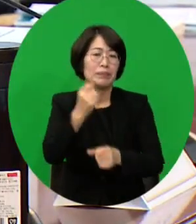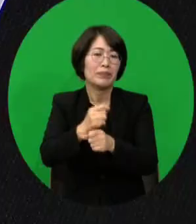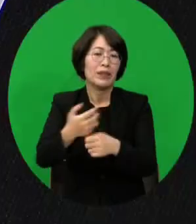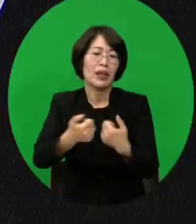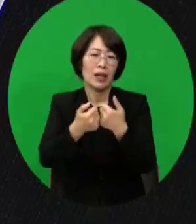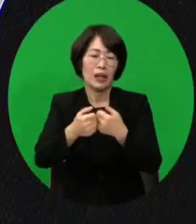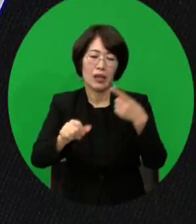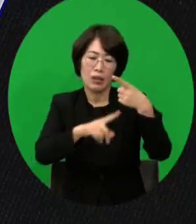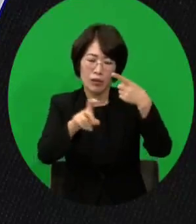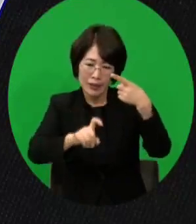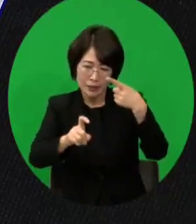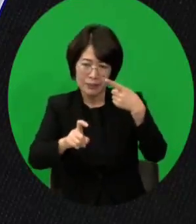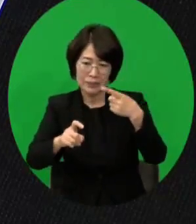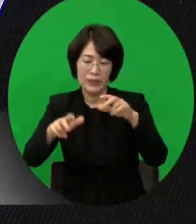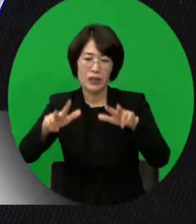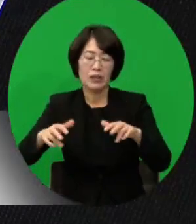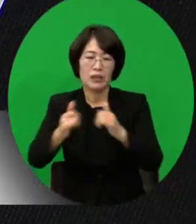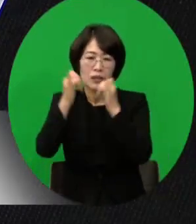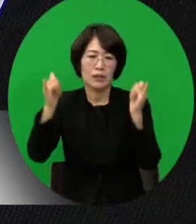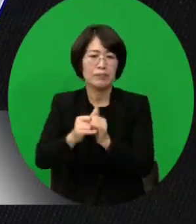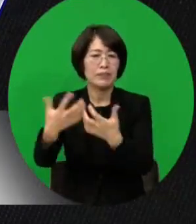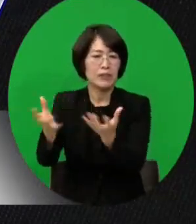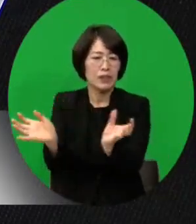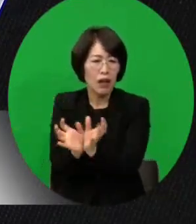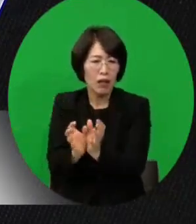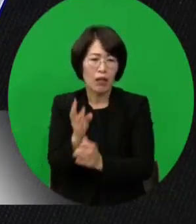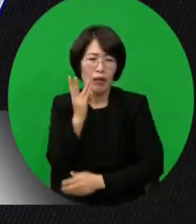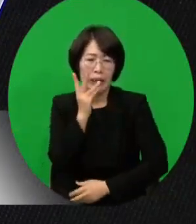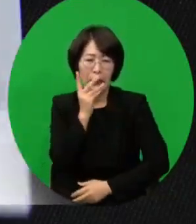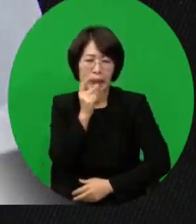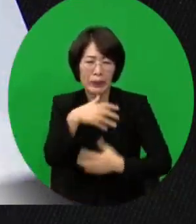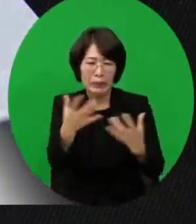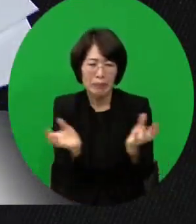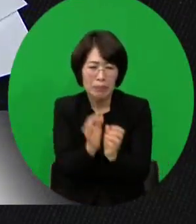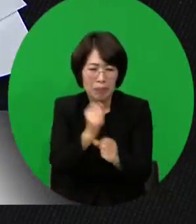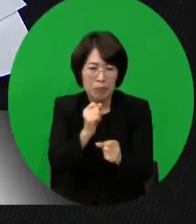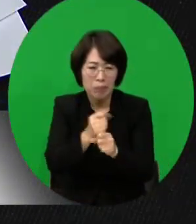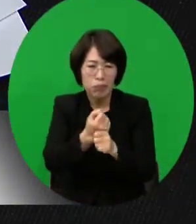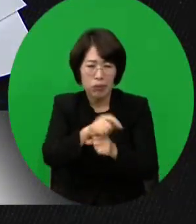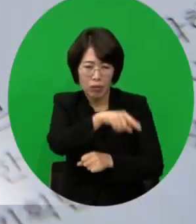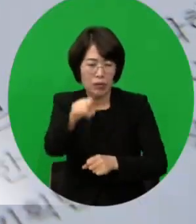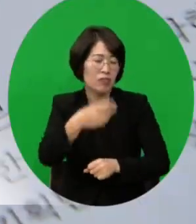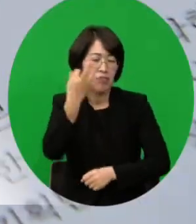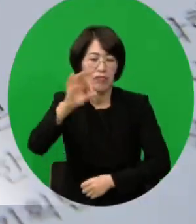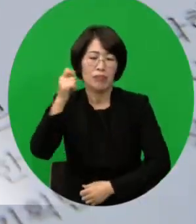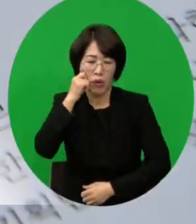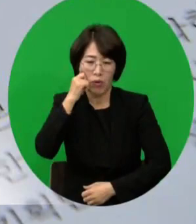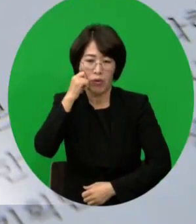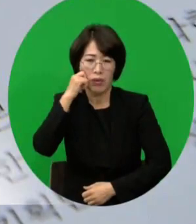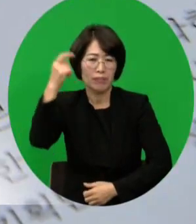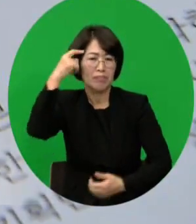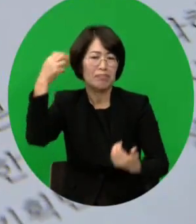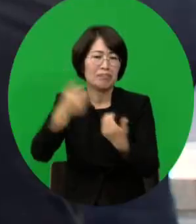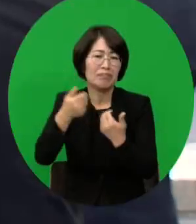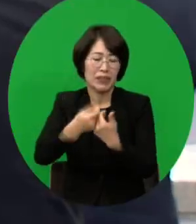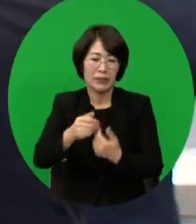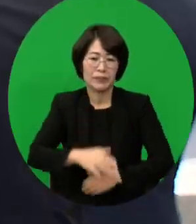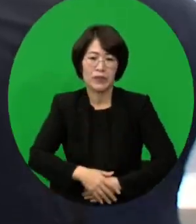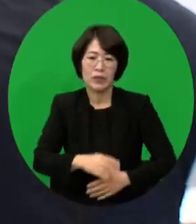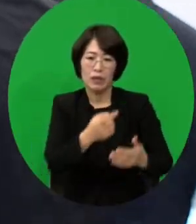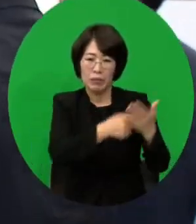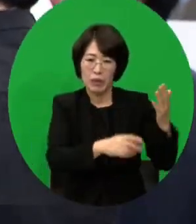달 10일 지역 시민사회 단체는 밀실에서 졸속으로 구성된 기획단을 인정할 수 없다며 반발하고 나섰고